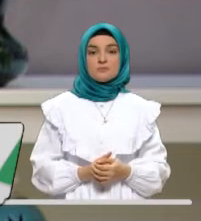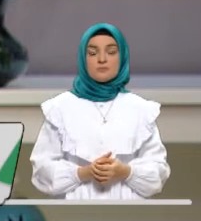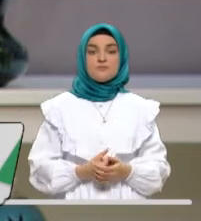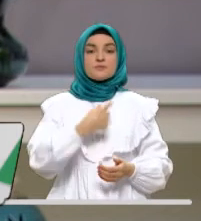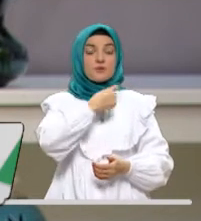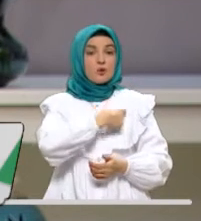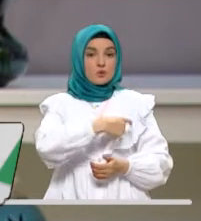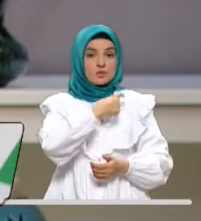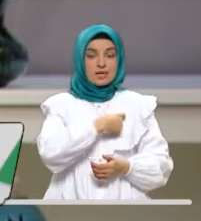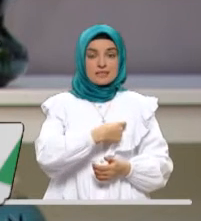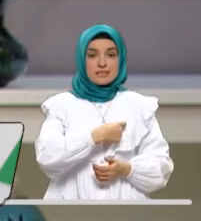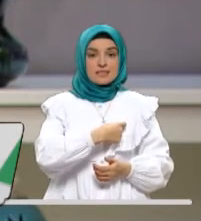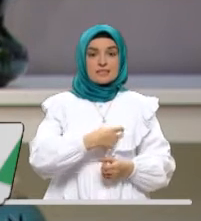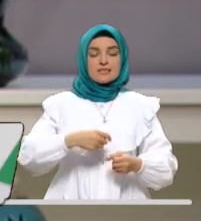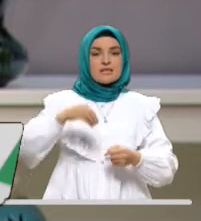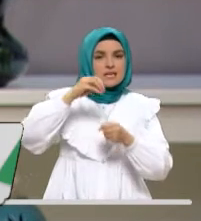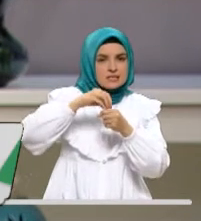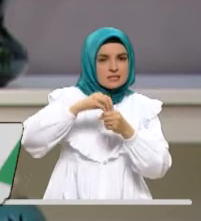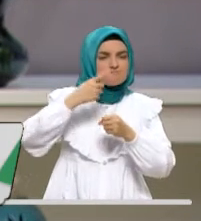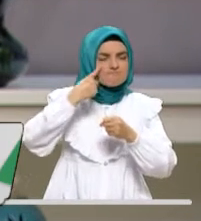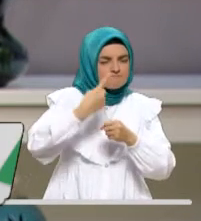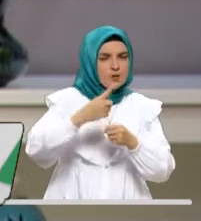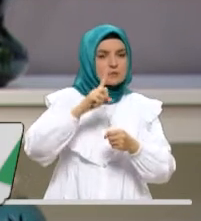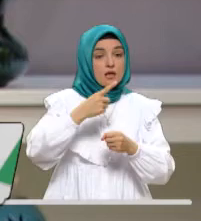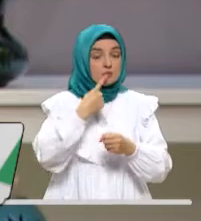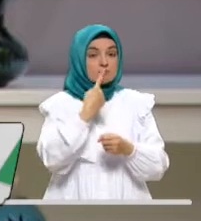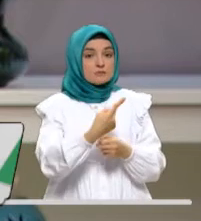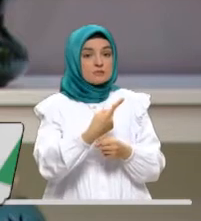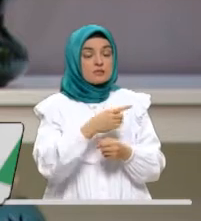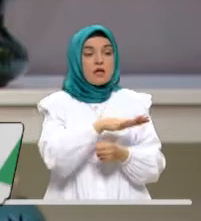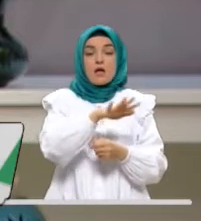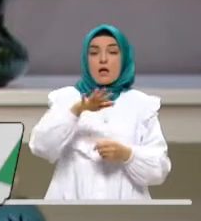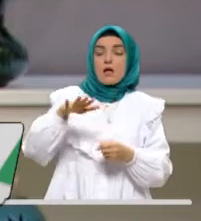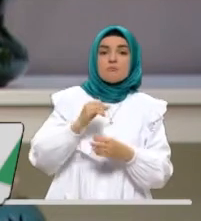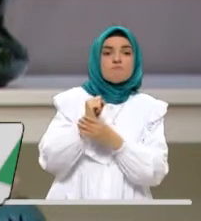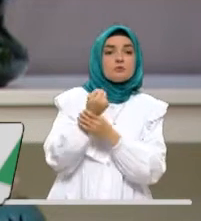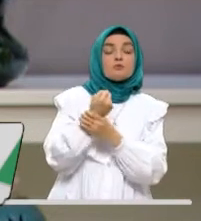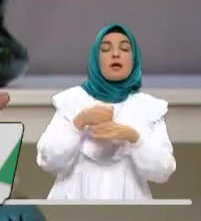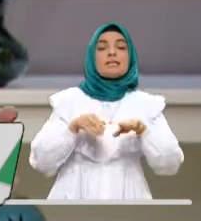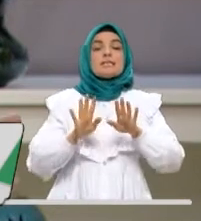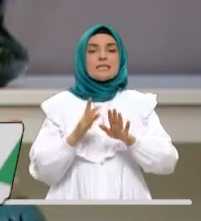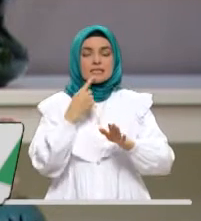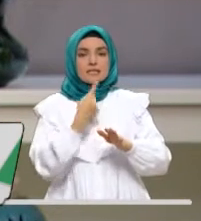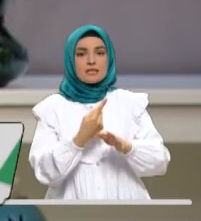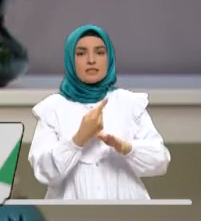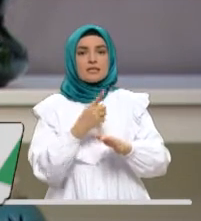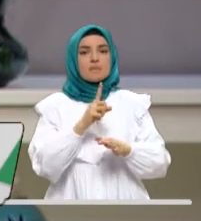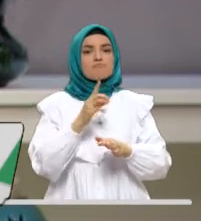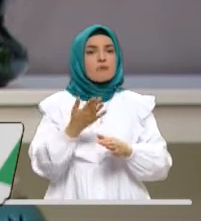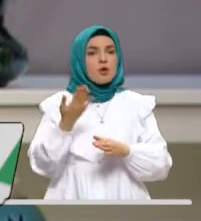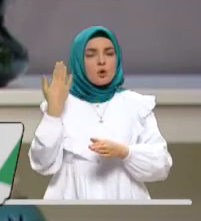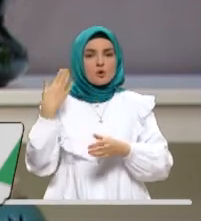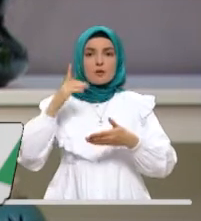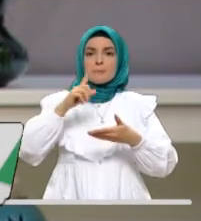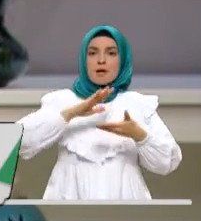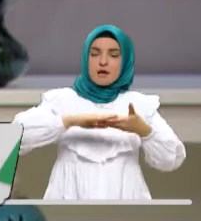Özellikle içeriğine bakmalıyız dediniz. Kesinlikle. Hepimiz uzman değiliz dediniz. Hemen aklıma şu geldi. Birkaç gün önce bir